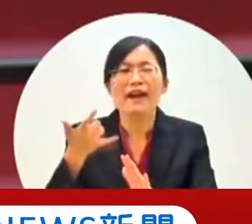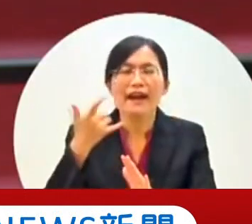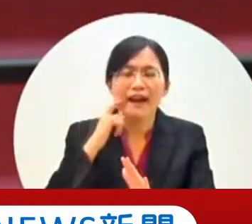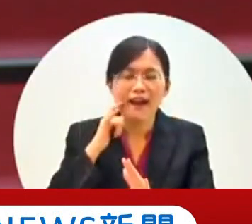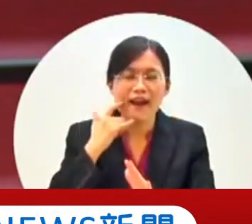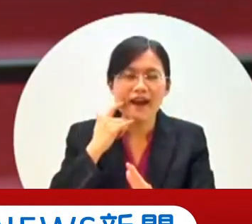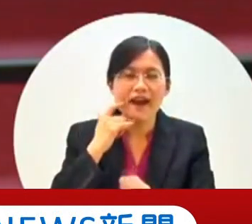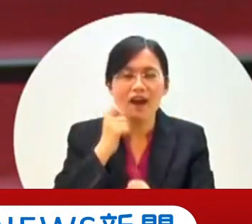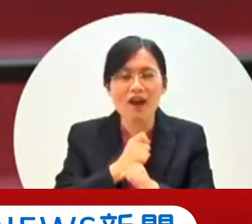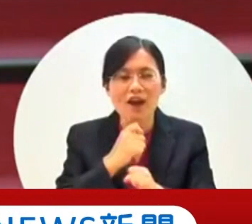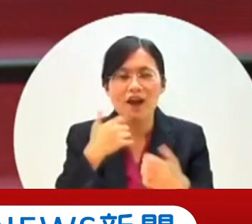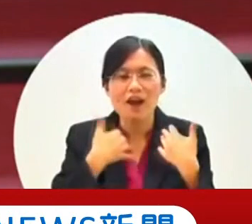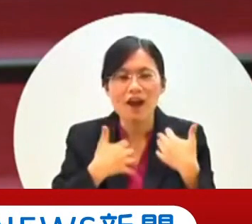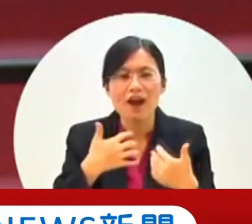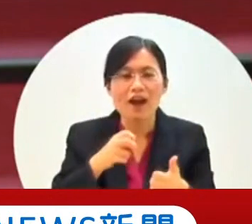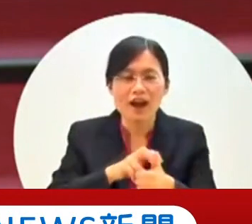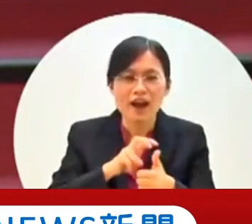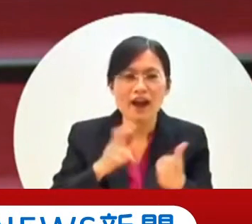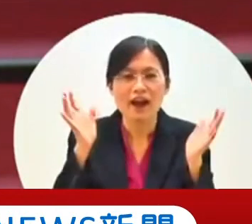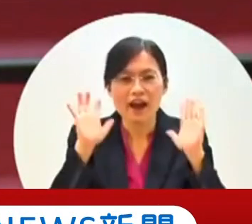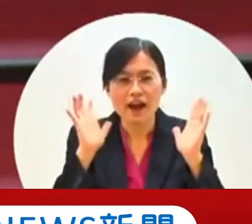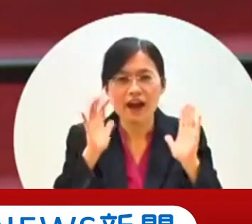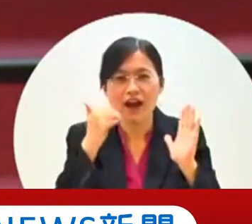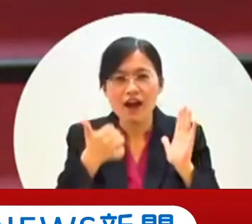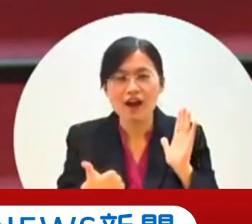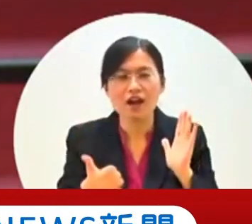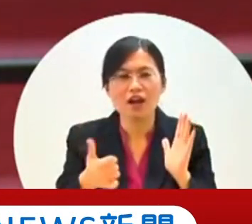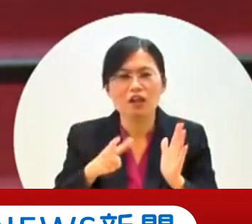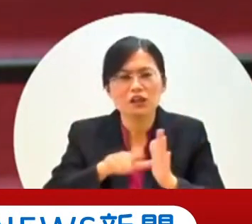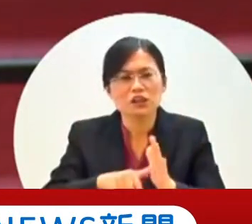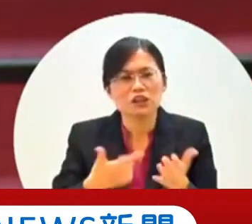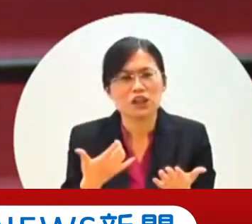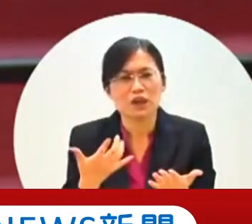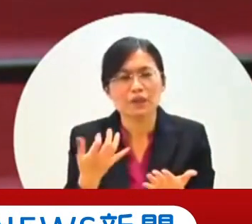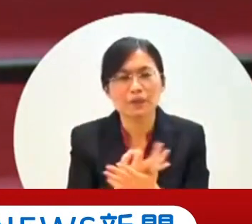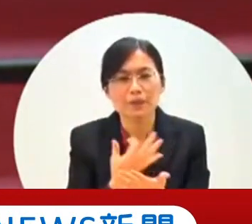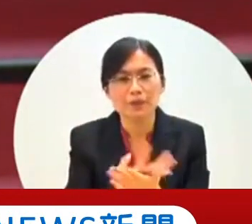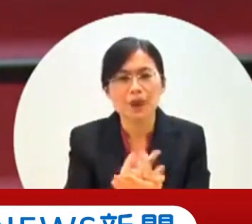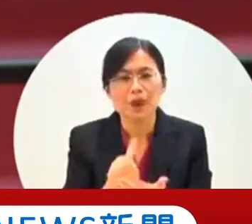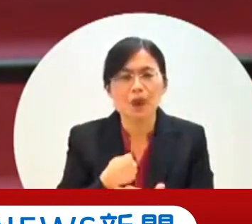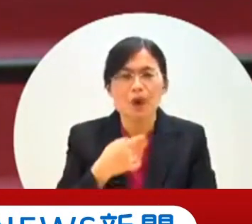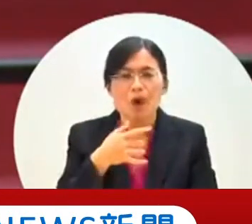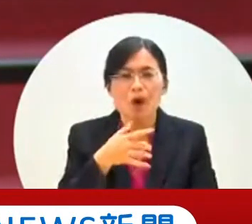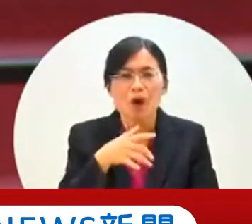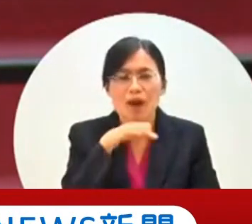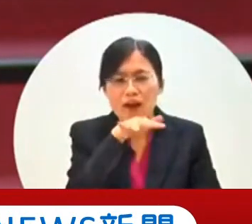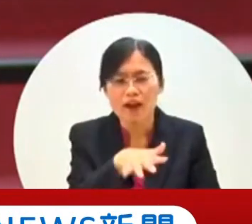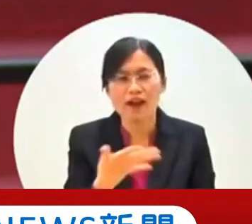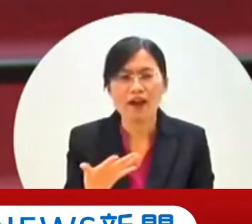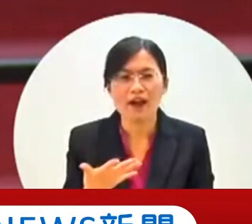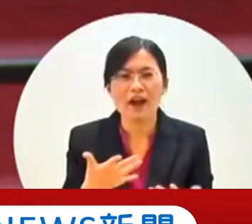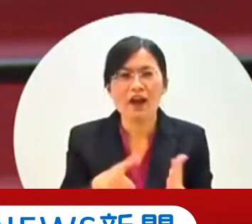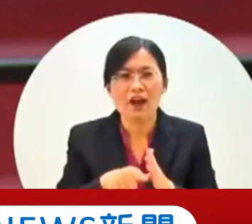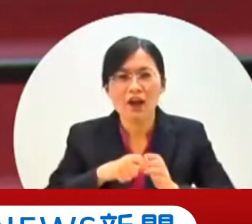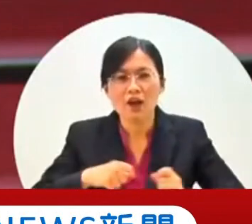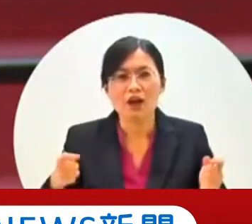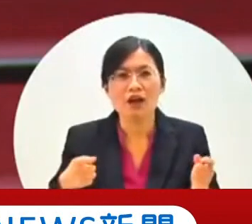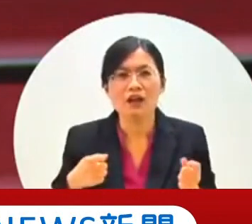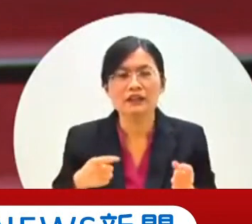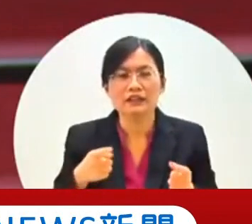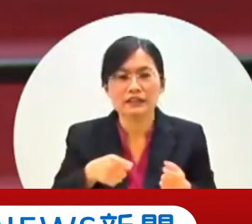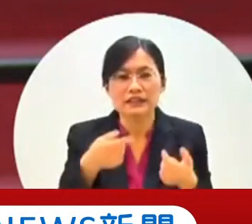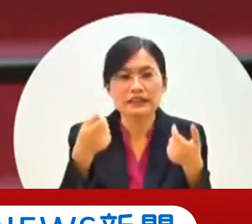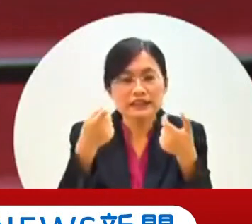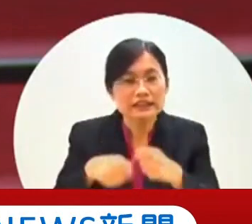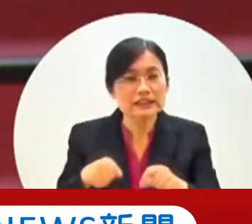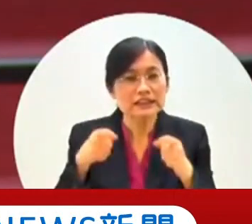那一天市政报告时间也无济啦，我讲足久啊，所以你简单的回答会诊各方意见